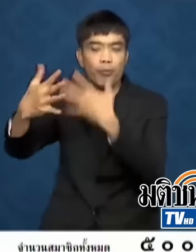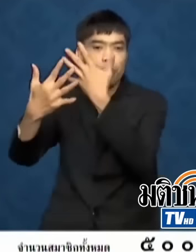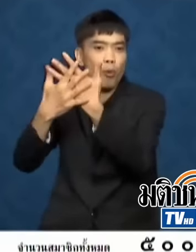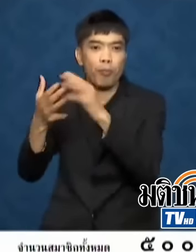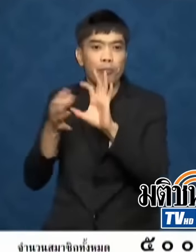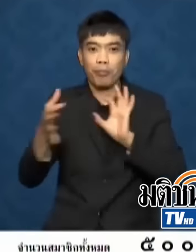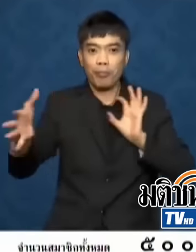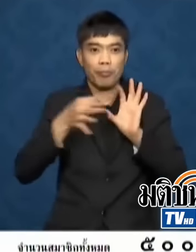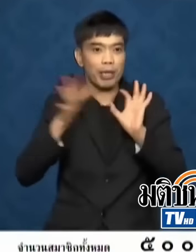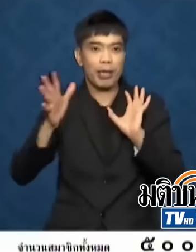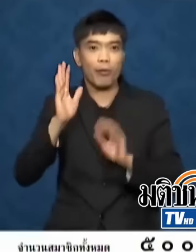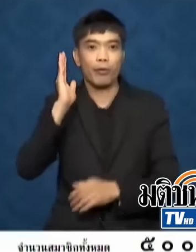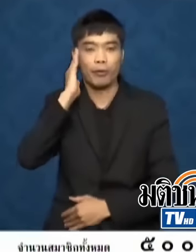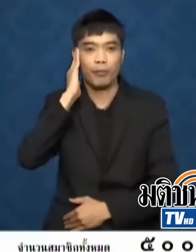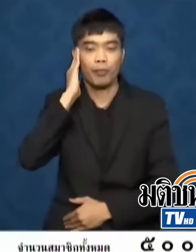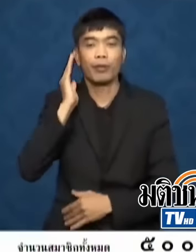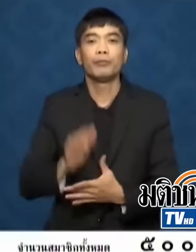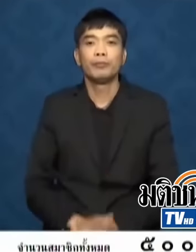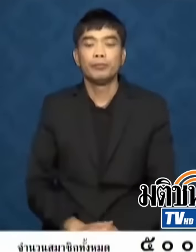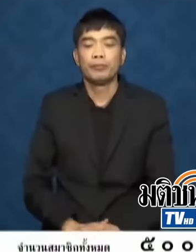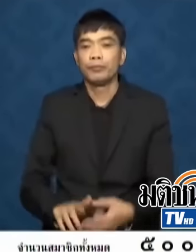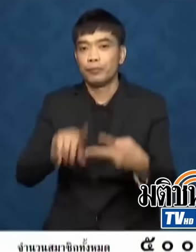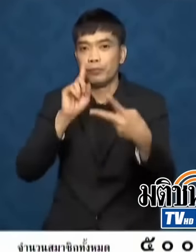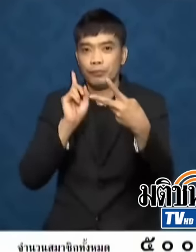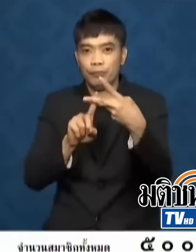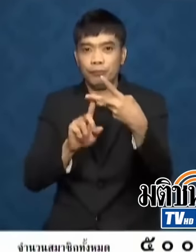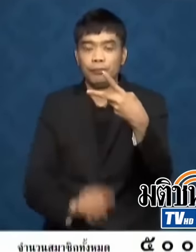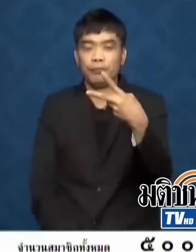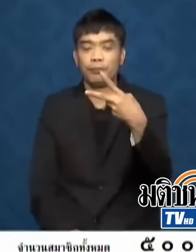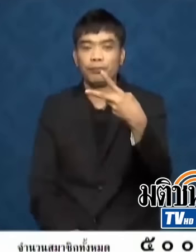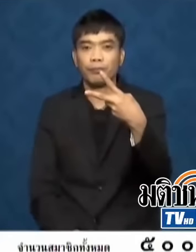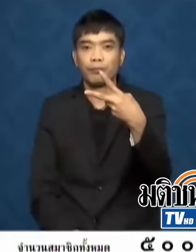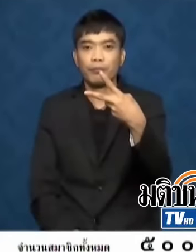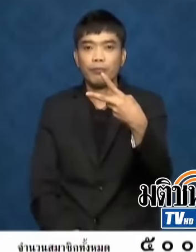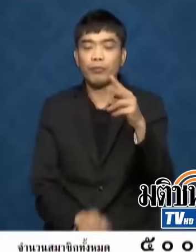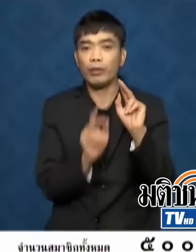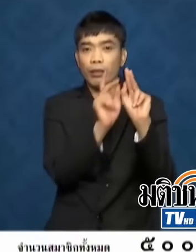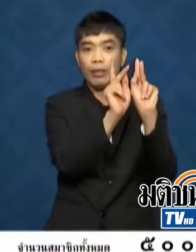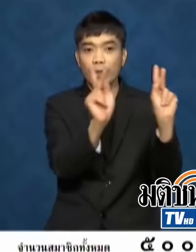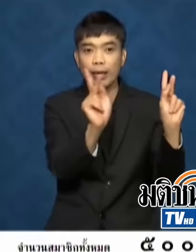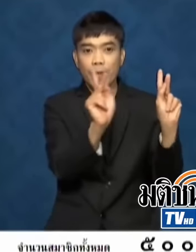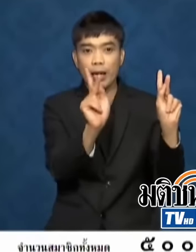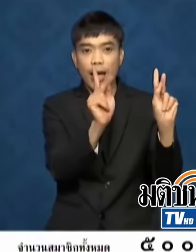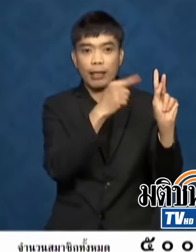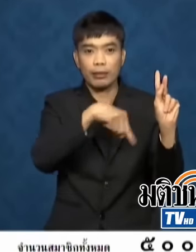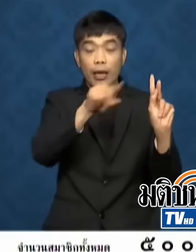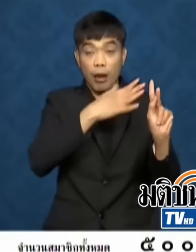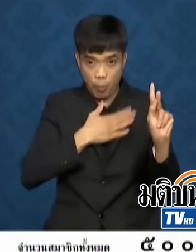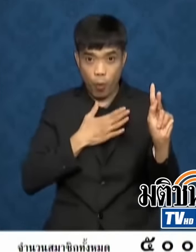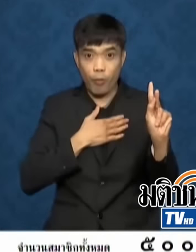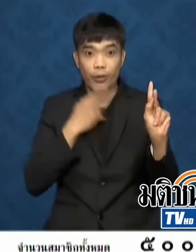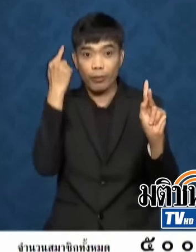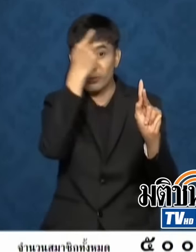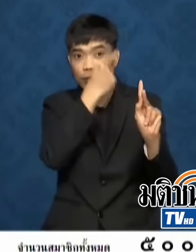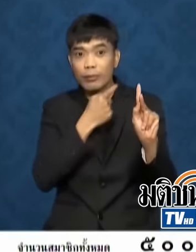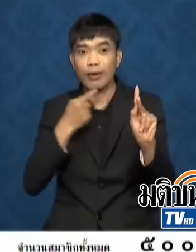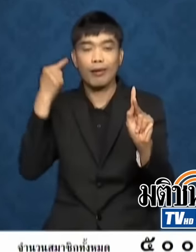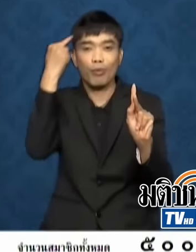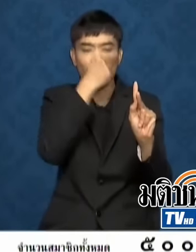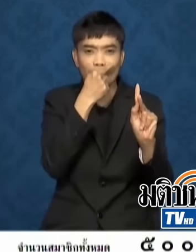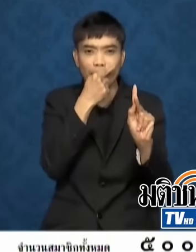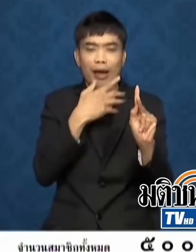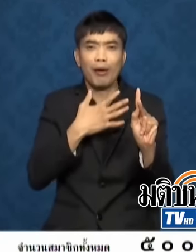ที่1 นะครับประการที่2ท่านประธานครับเวลาที่เขาพูดถึงกรรมาธิการเนี่ยนะครับท่านประธานดูหน้าตาอย่างผมเนี่ยครับคนตัวเล็กตัวน้อย